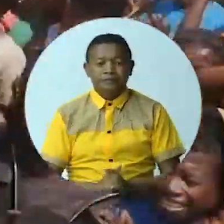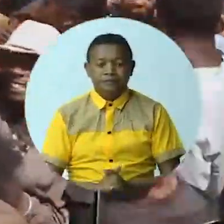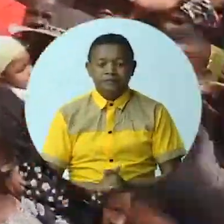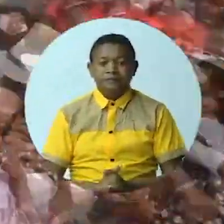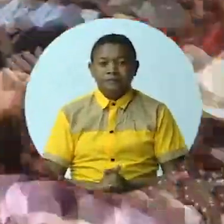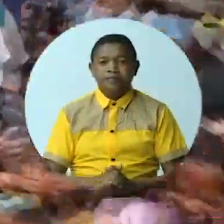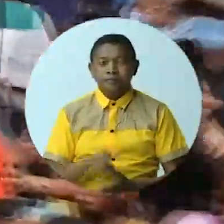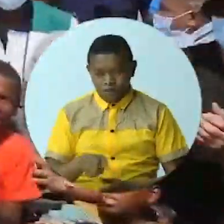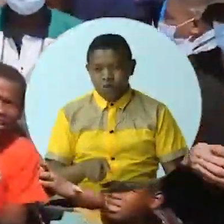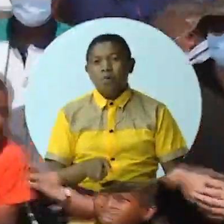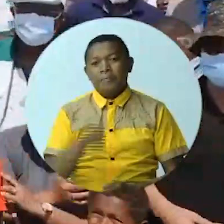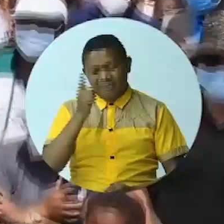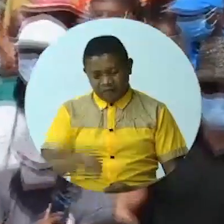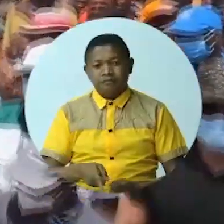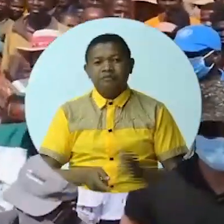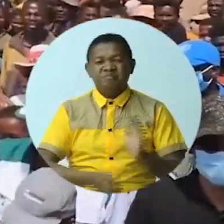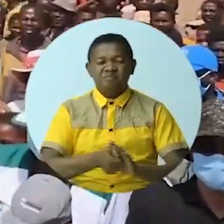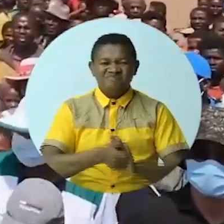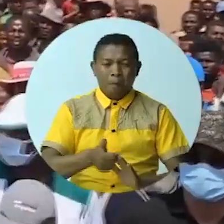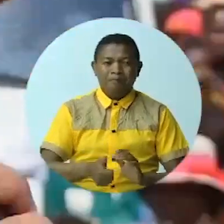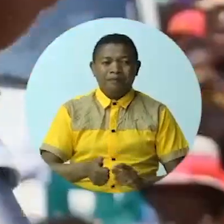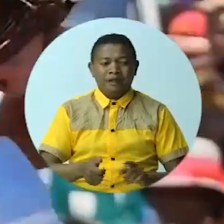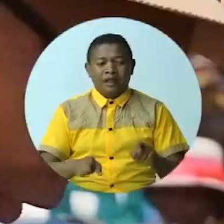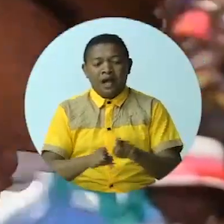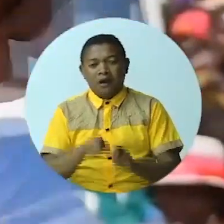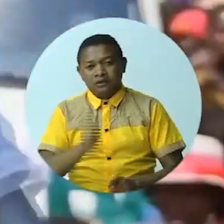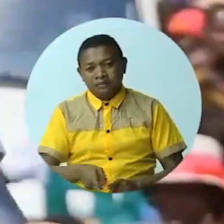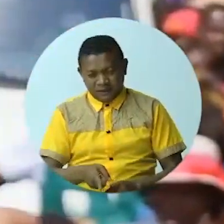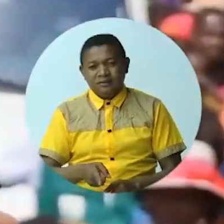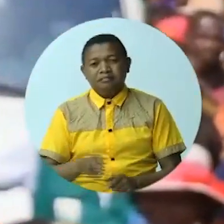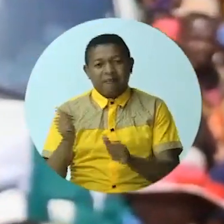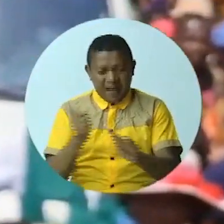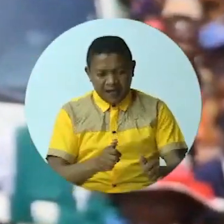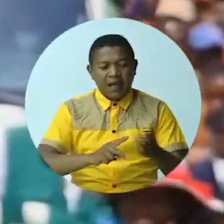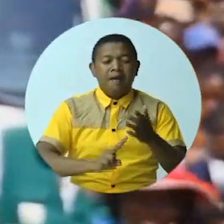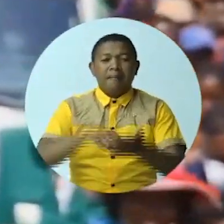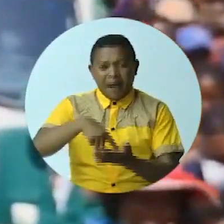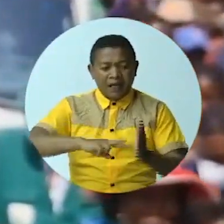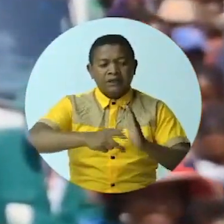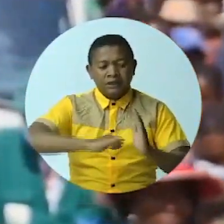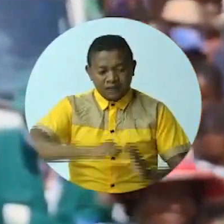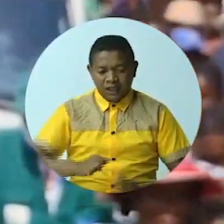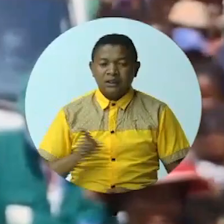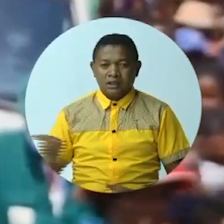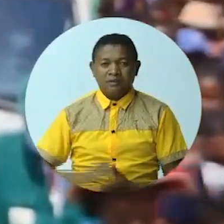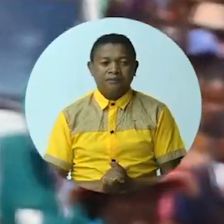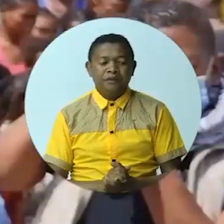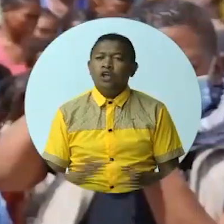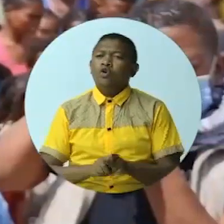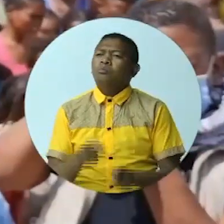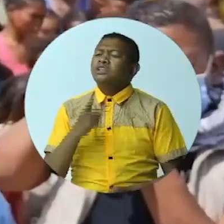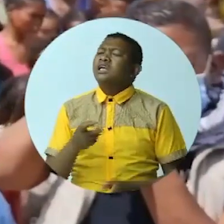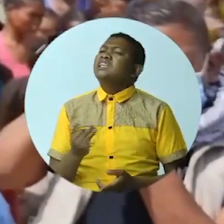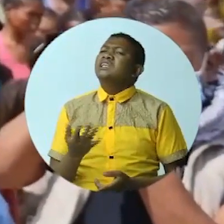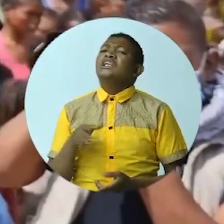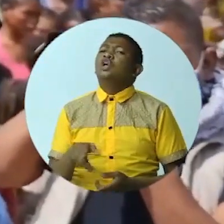zay ho ataotsika sy mitondra vaaolana maharitra olovainjafy inona moa ny vaaolana maharitra olovainjafy